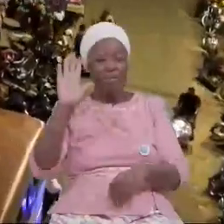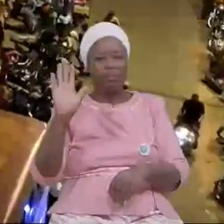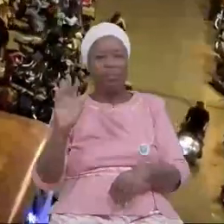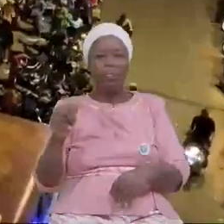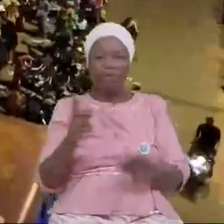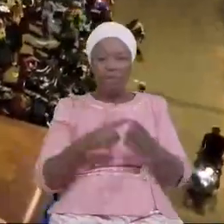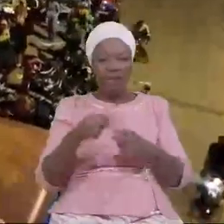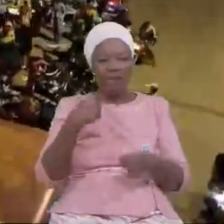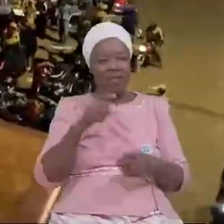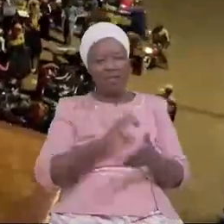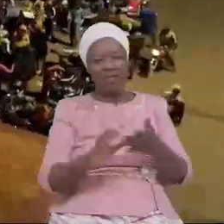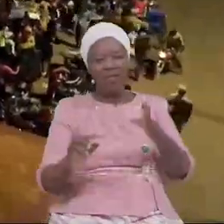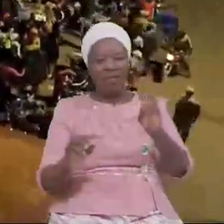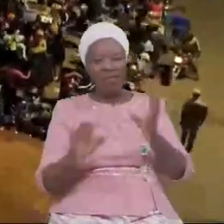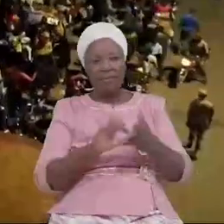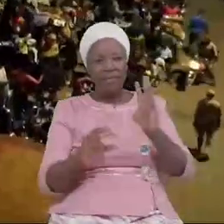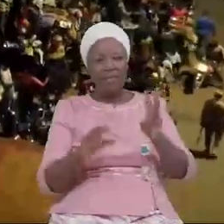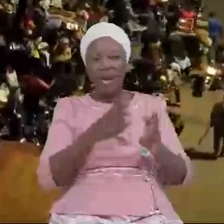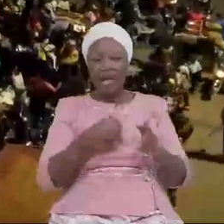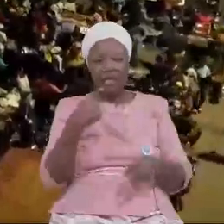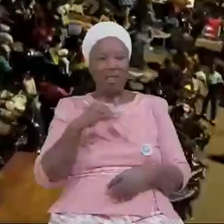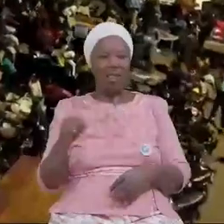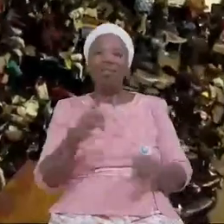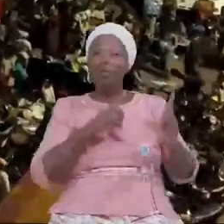il dit, Seigneur,